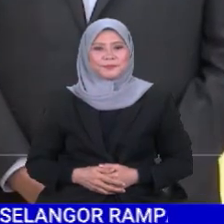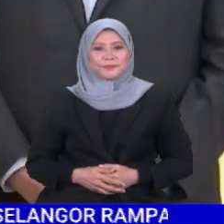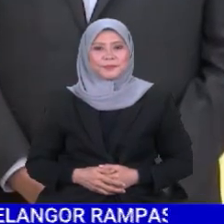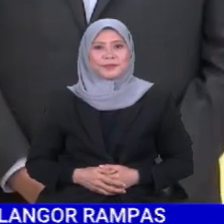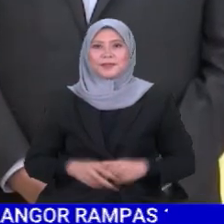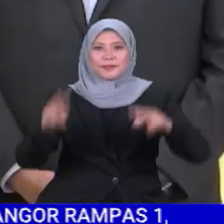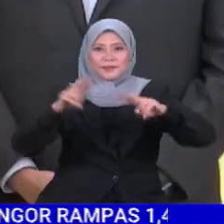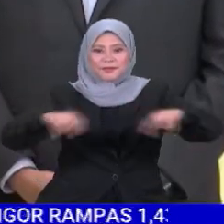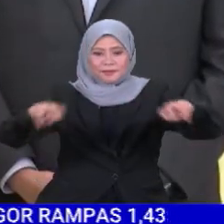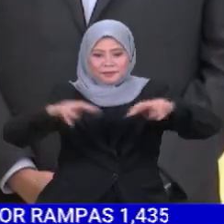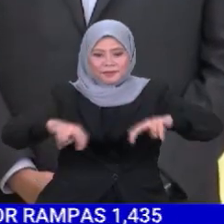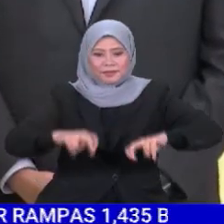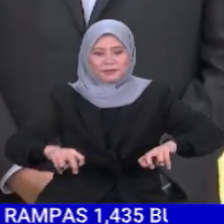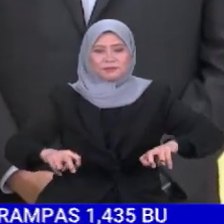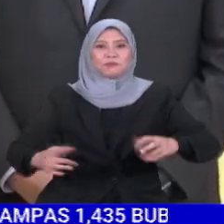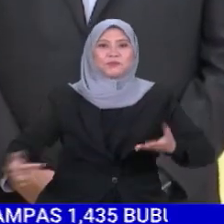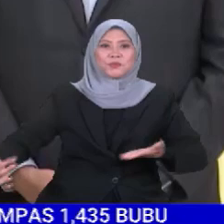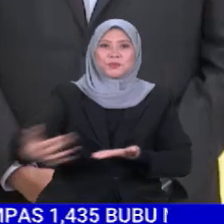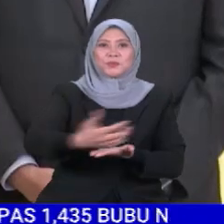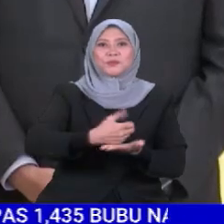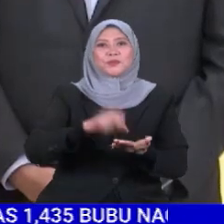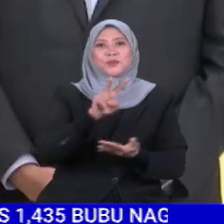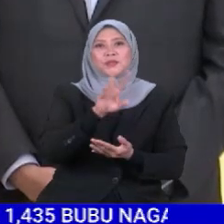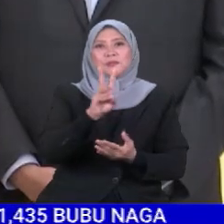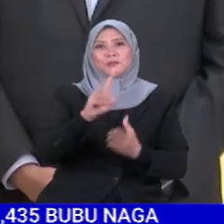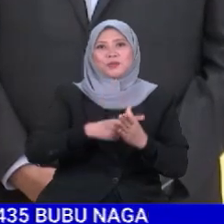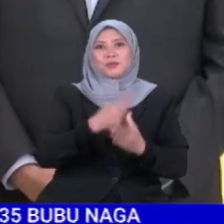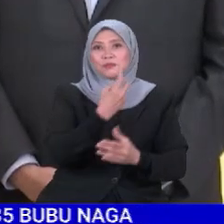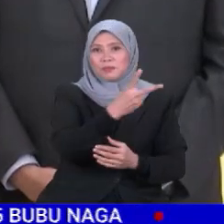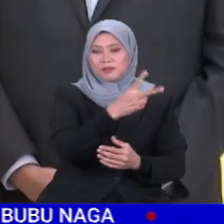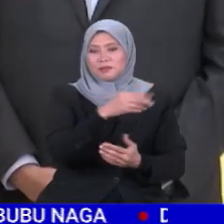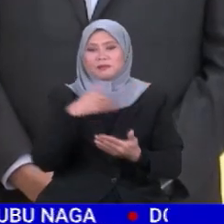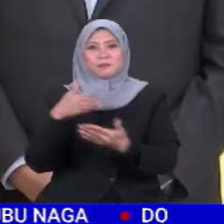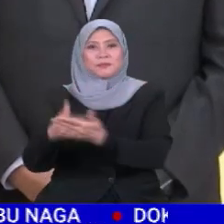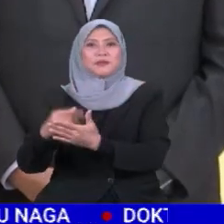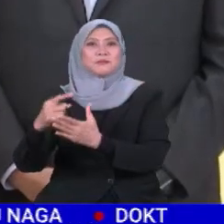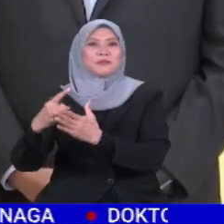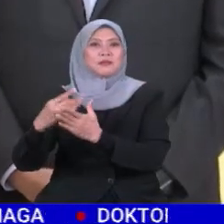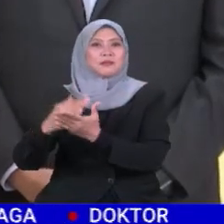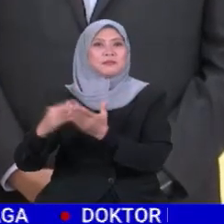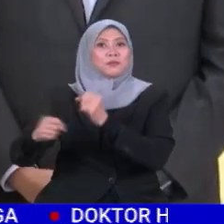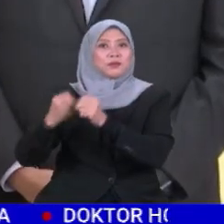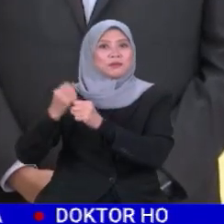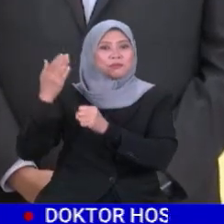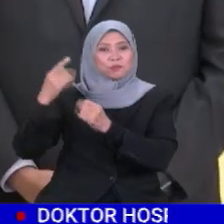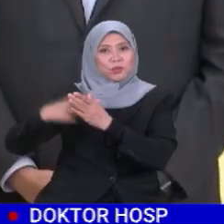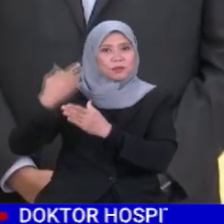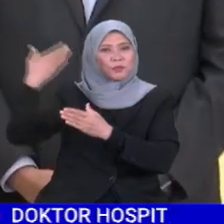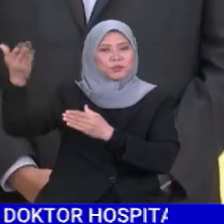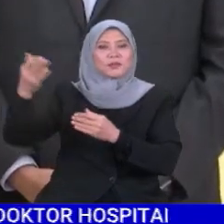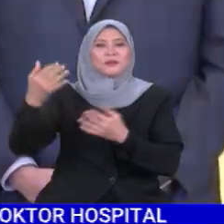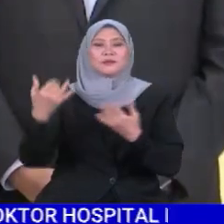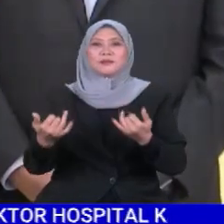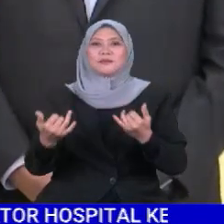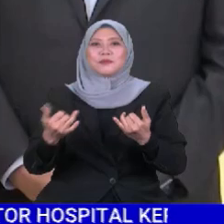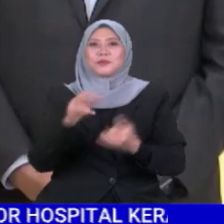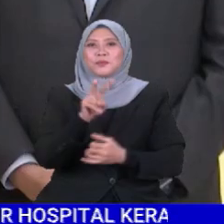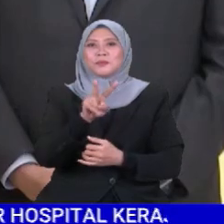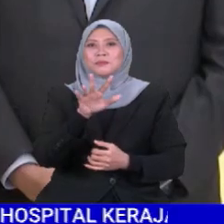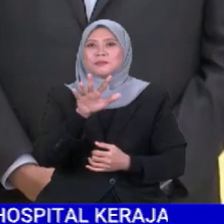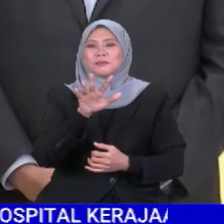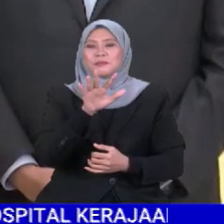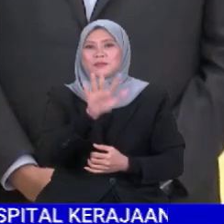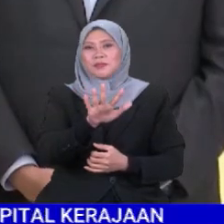Dapatan kajian bermula 26 Disember 2022 hingga pertengahan bulan lalu turut menunjukkan 54%